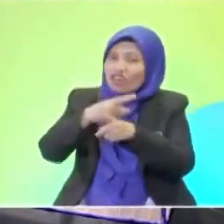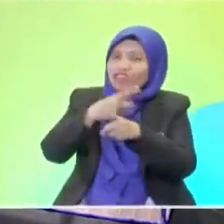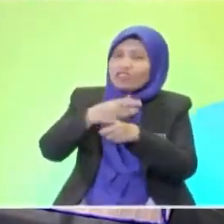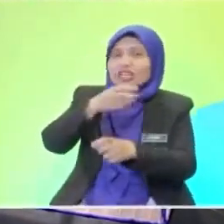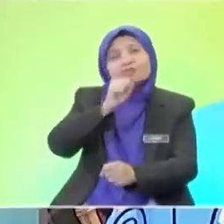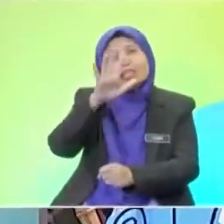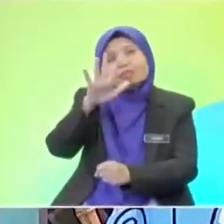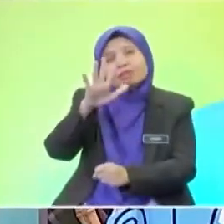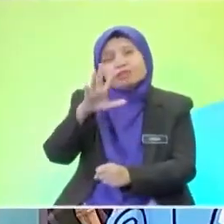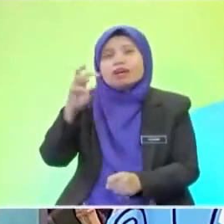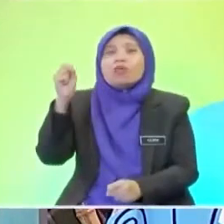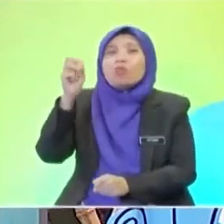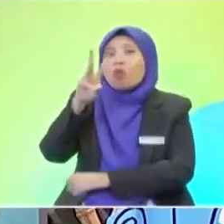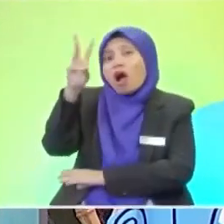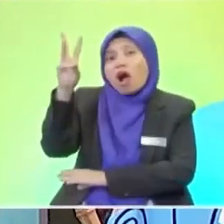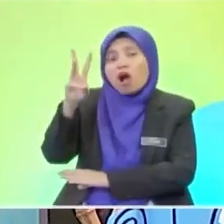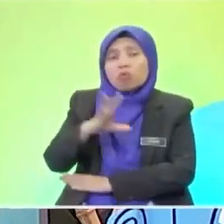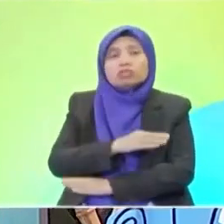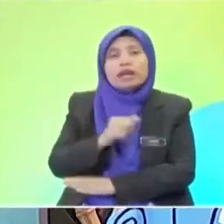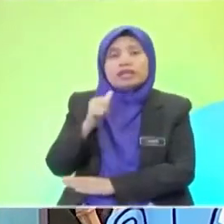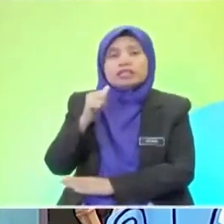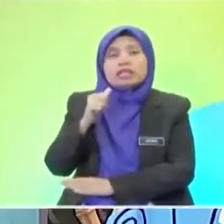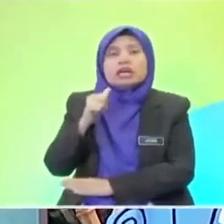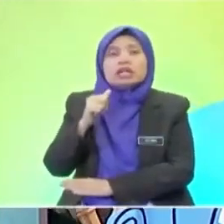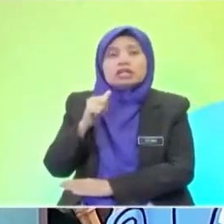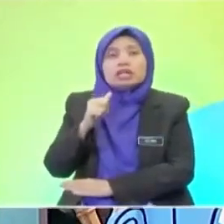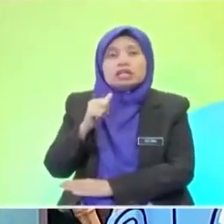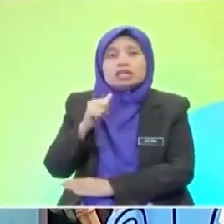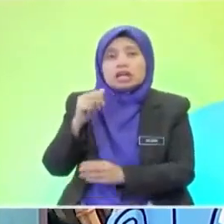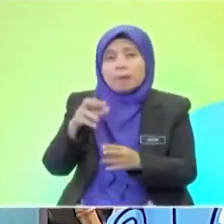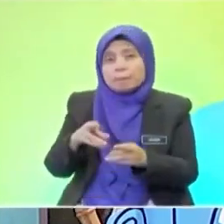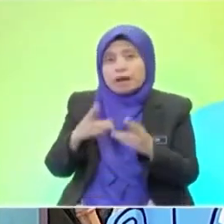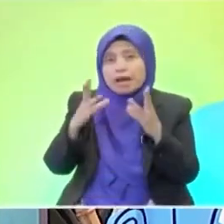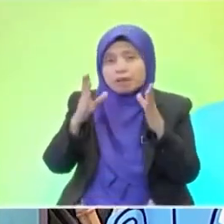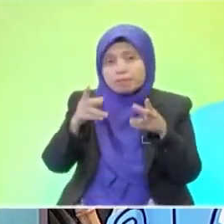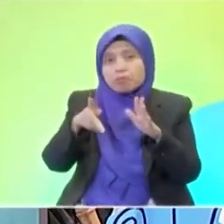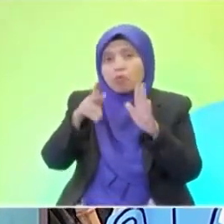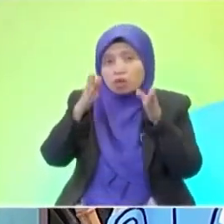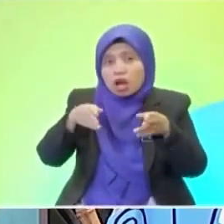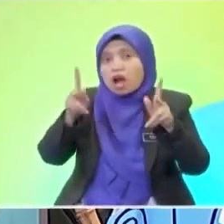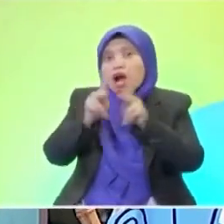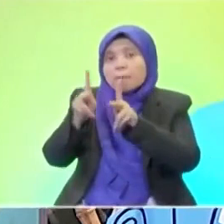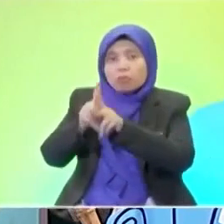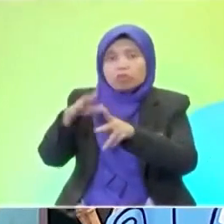channel untuk yang keenam soal yang keenam ramai penduduk kampung yang membuang sampah ke dalam Sungai